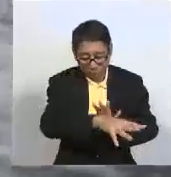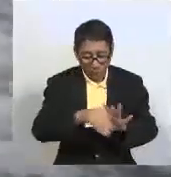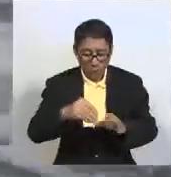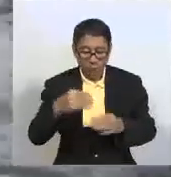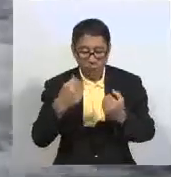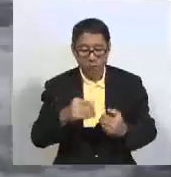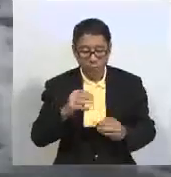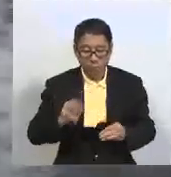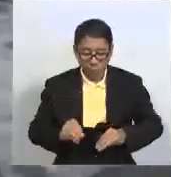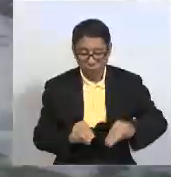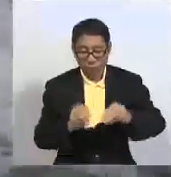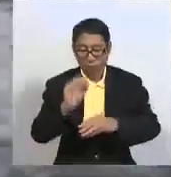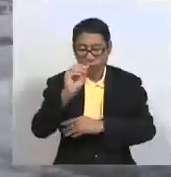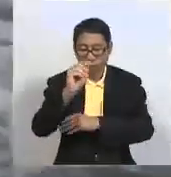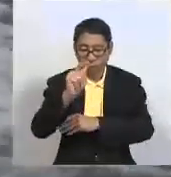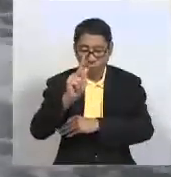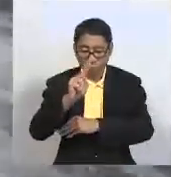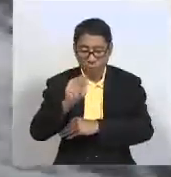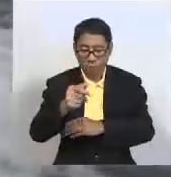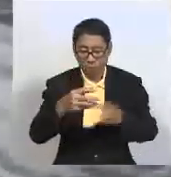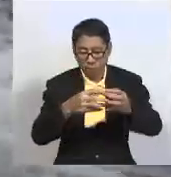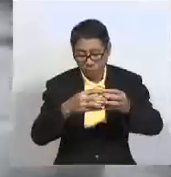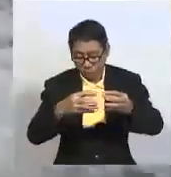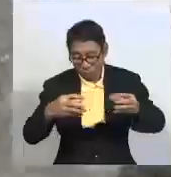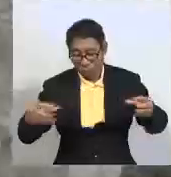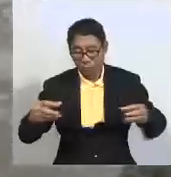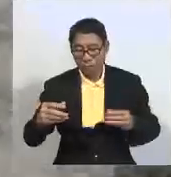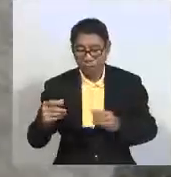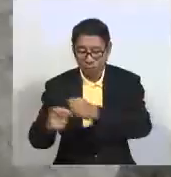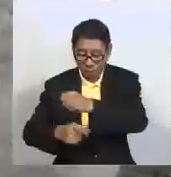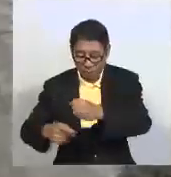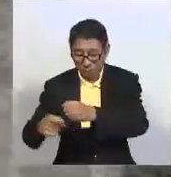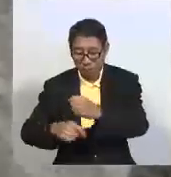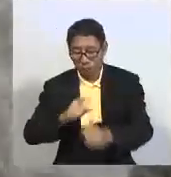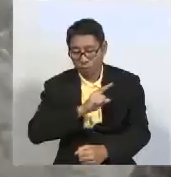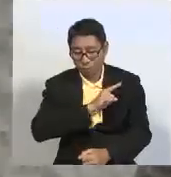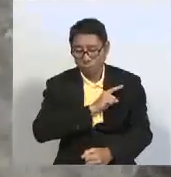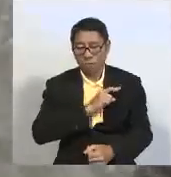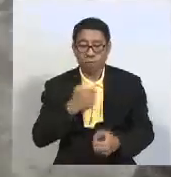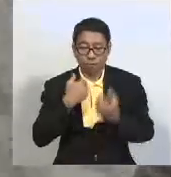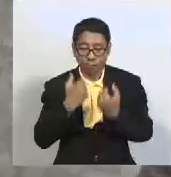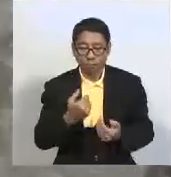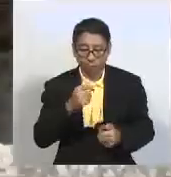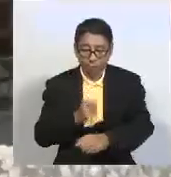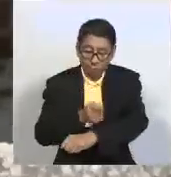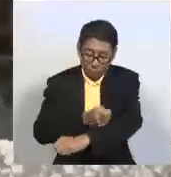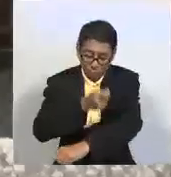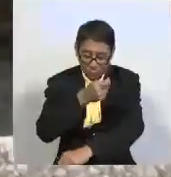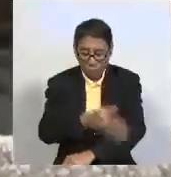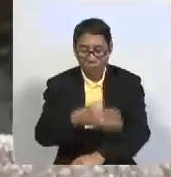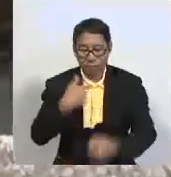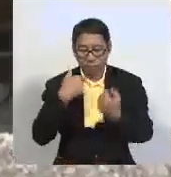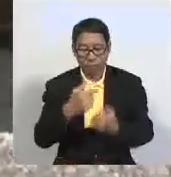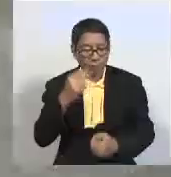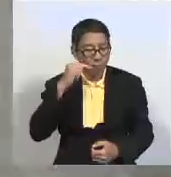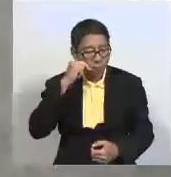ากแม่น้ำโขงขึ้นมาส่งไปตามร่องส่งน้ำไปสู่ที่นาของเกษตรกรมีค่าใช้จ่ายด้วยนะคะเพราะว่าเขา